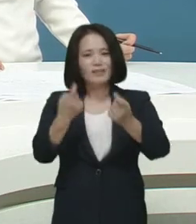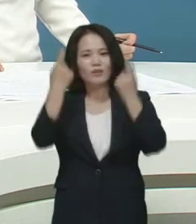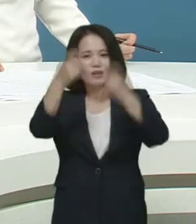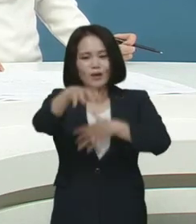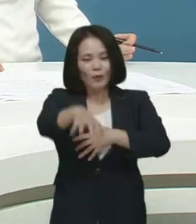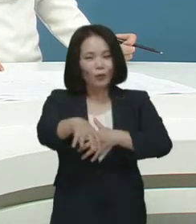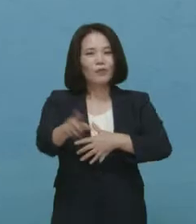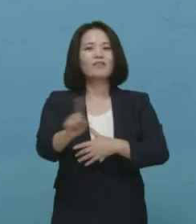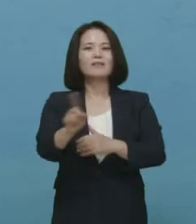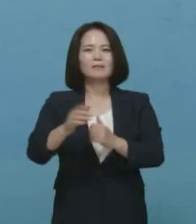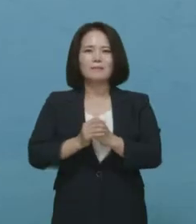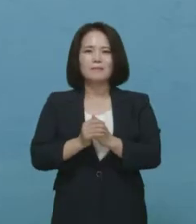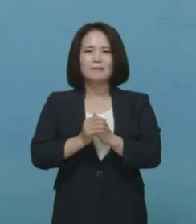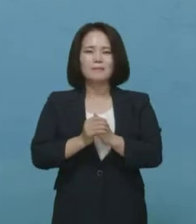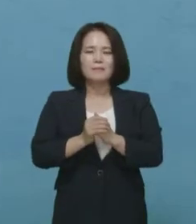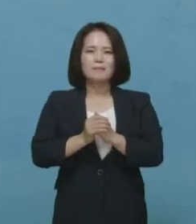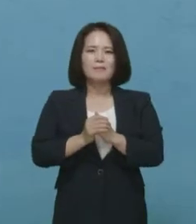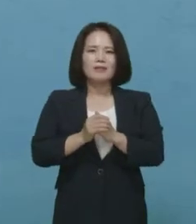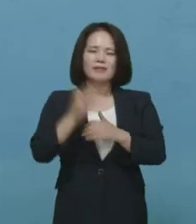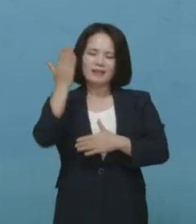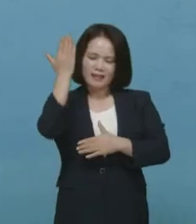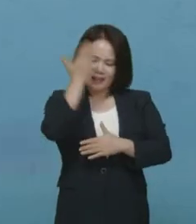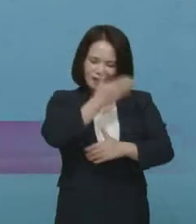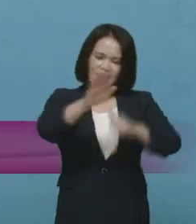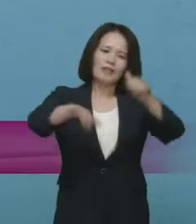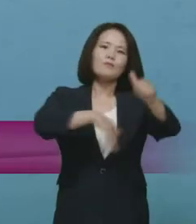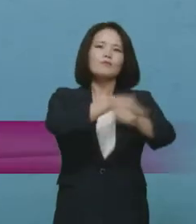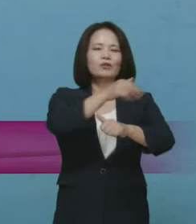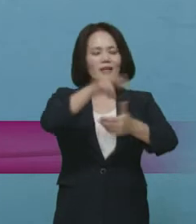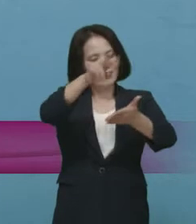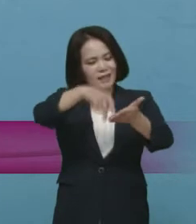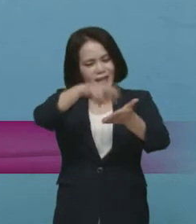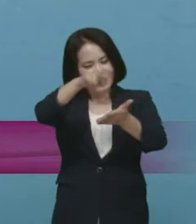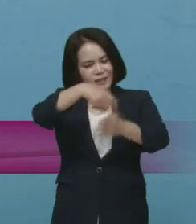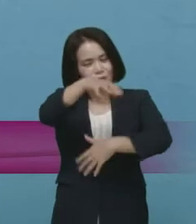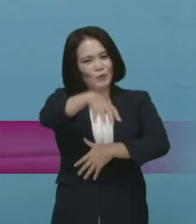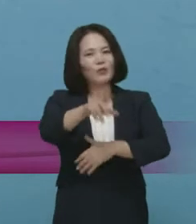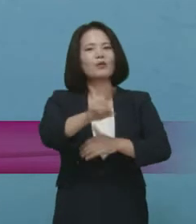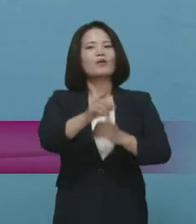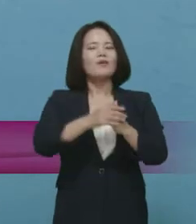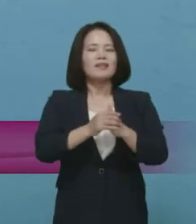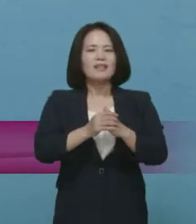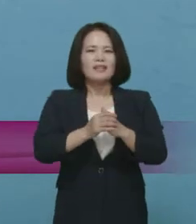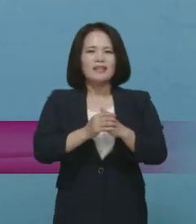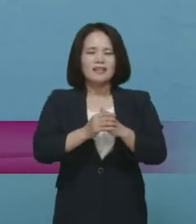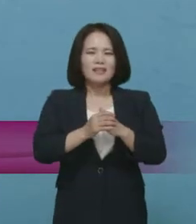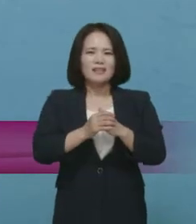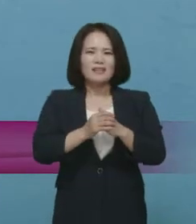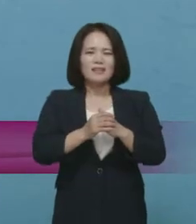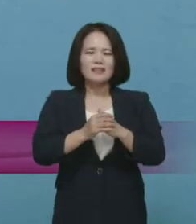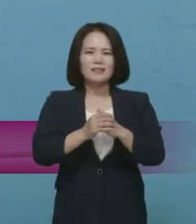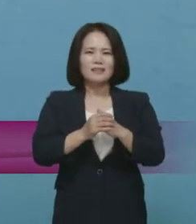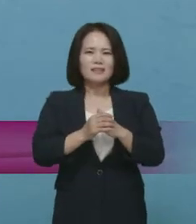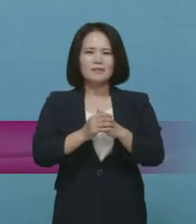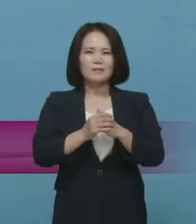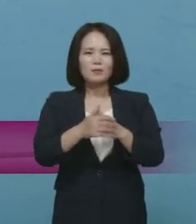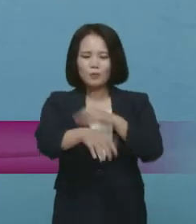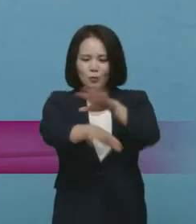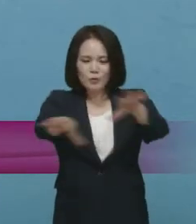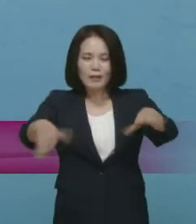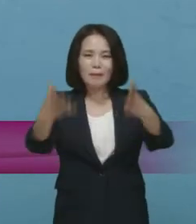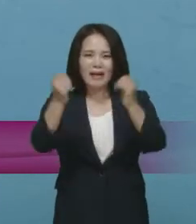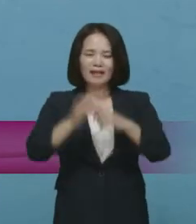어디가 있을까요 네 요즘 쾌적한 분위기에서 독수 할 수 있는 곳은 곳곳에 괜찮 5 도서관들이 많이 지어 있는 지워져